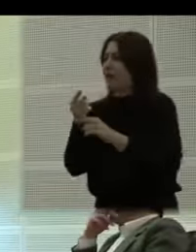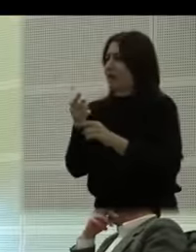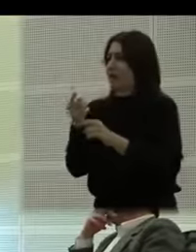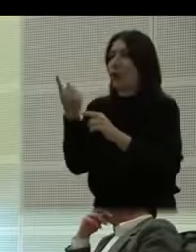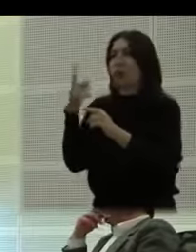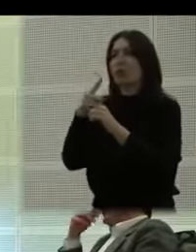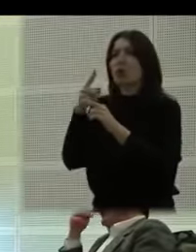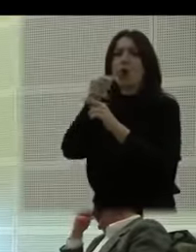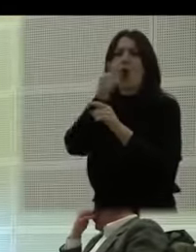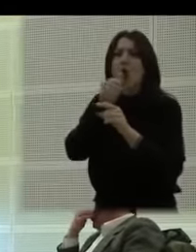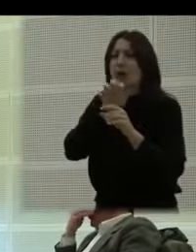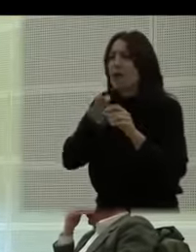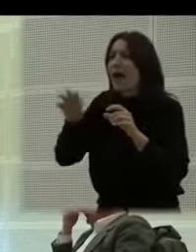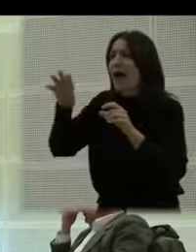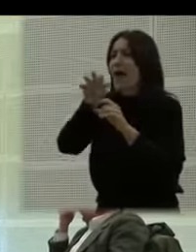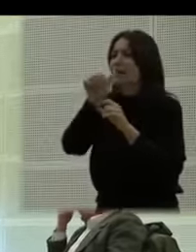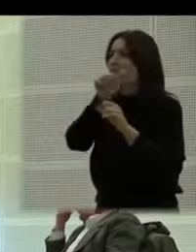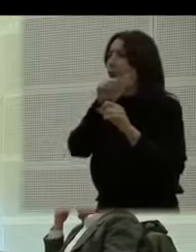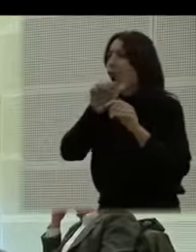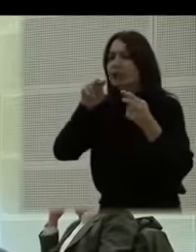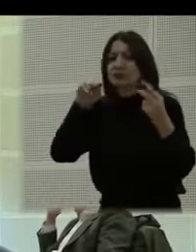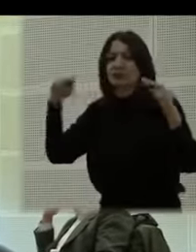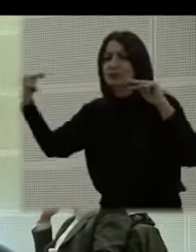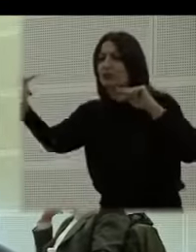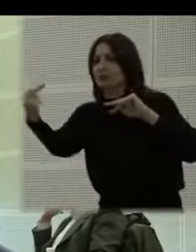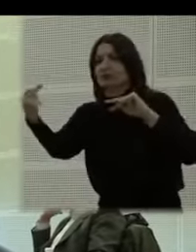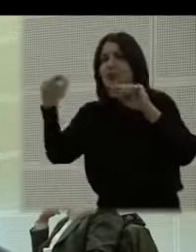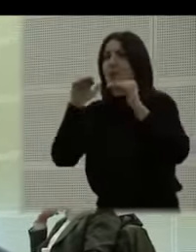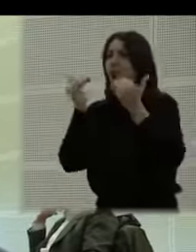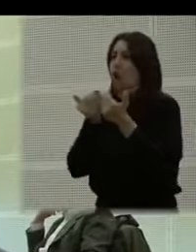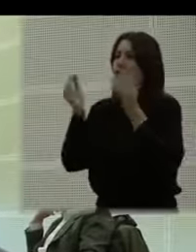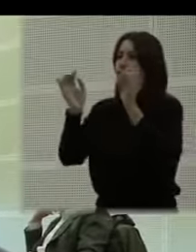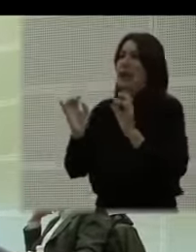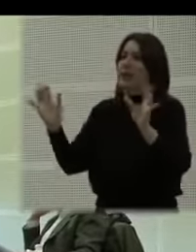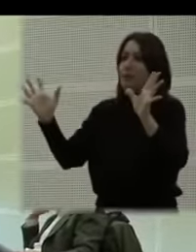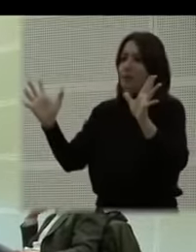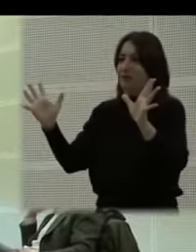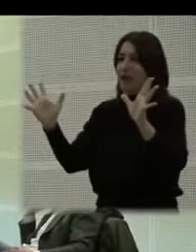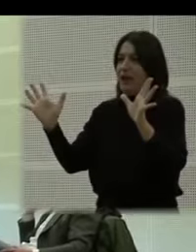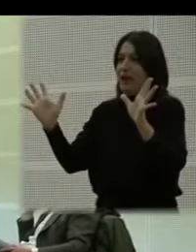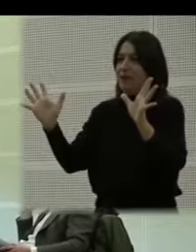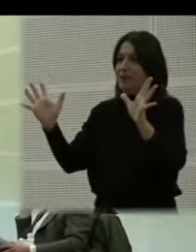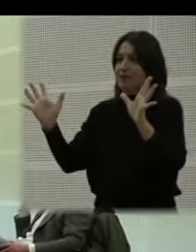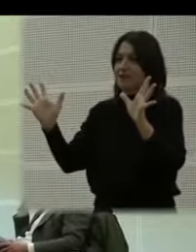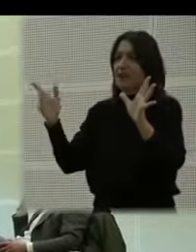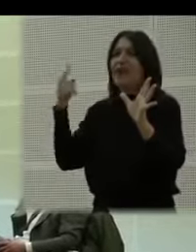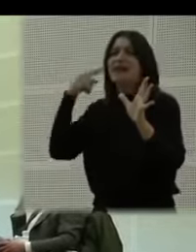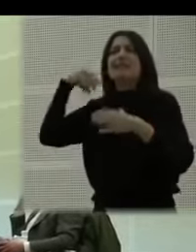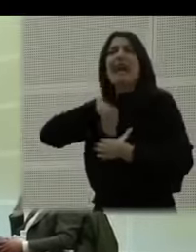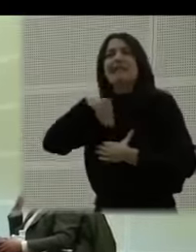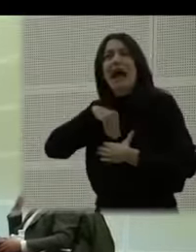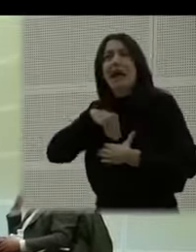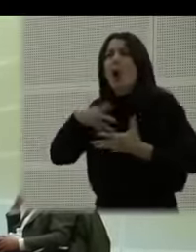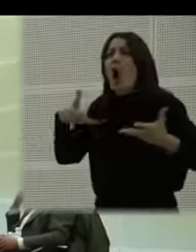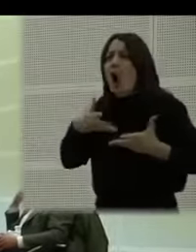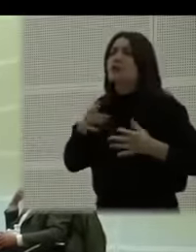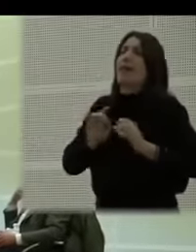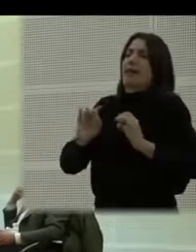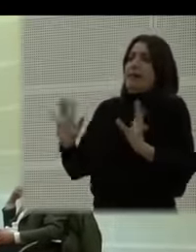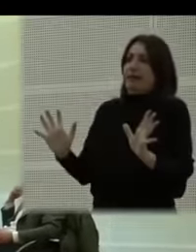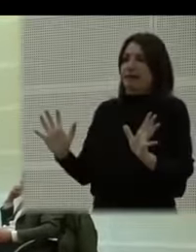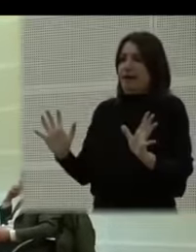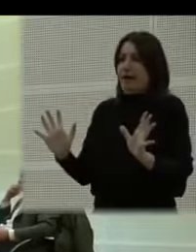ogni paese, in ogni lato del mondo. La libertà di essere quello che sentiamo di essere e di fare in modo